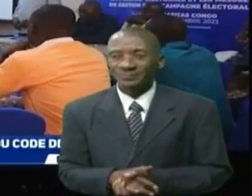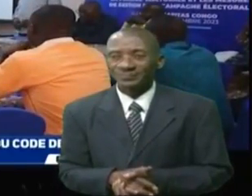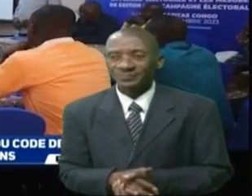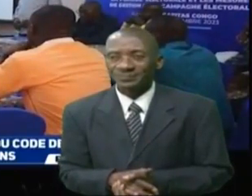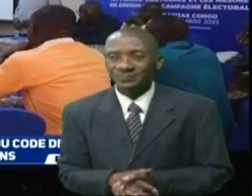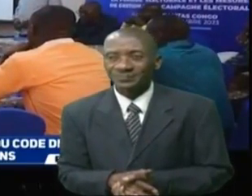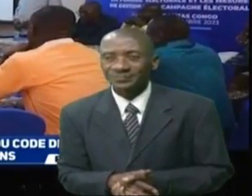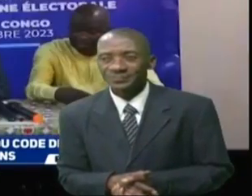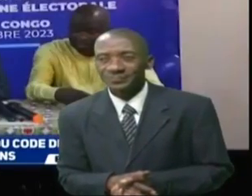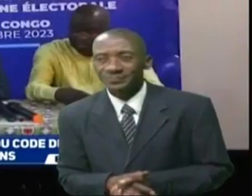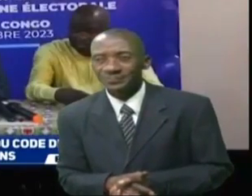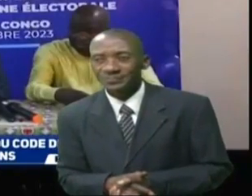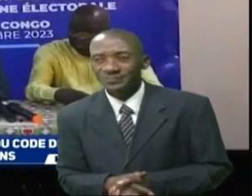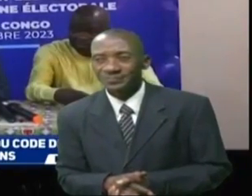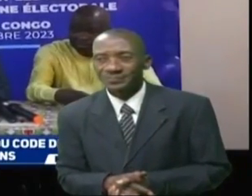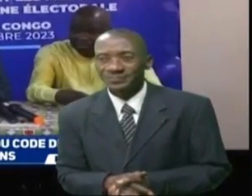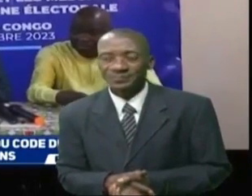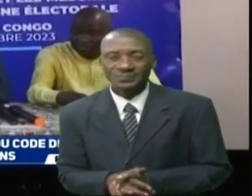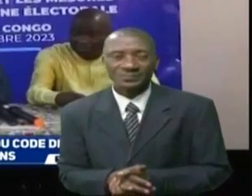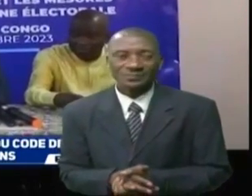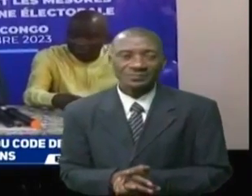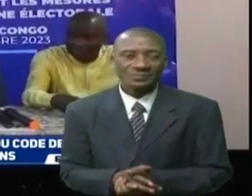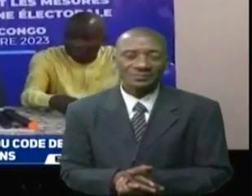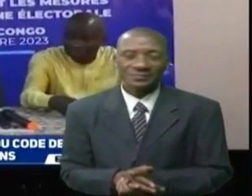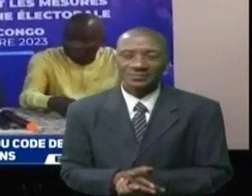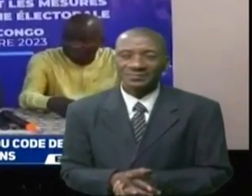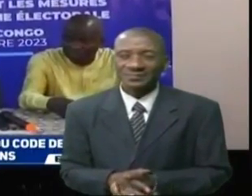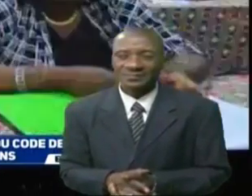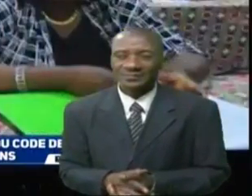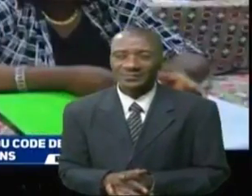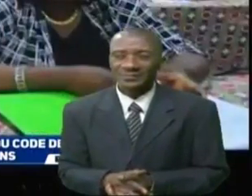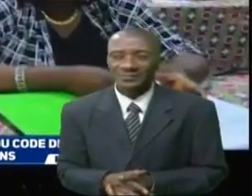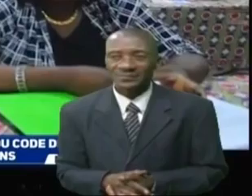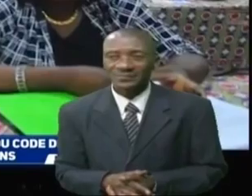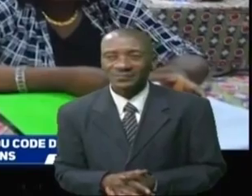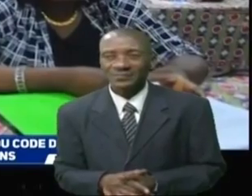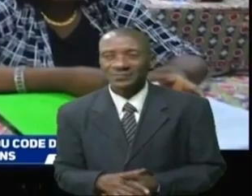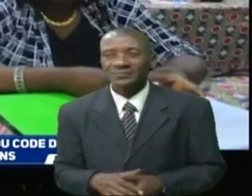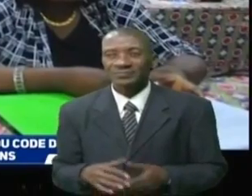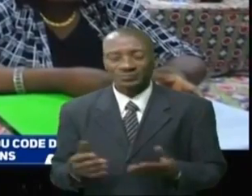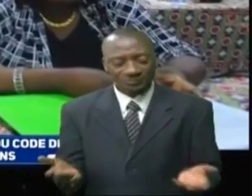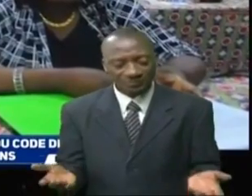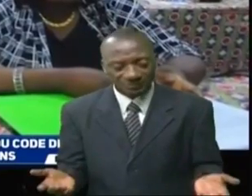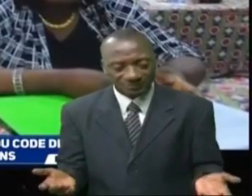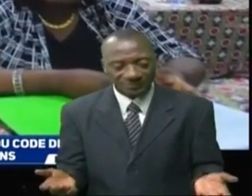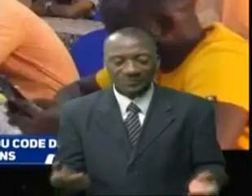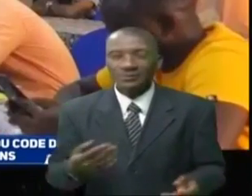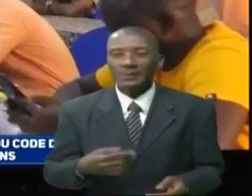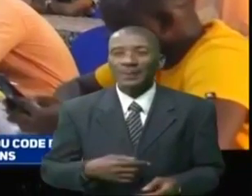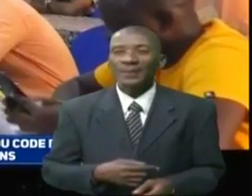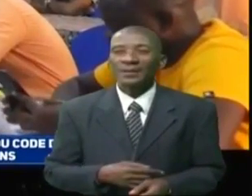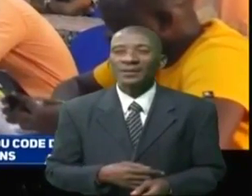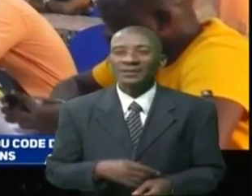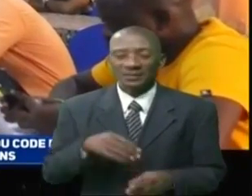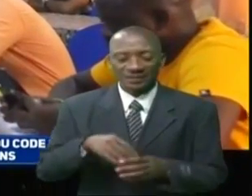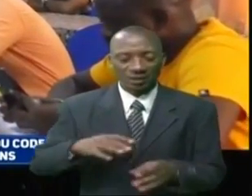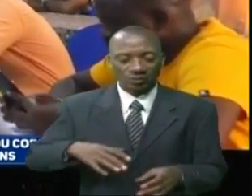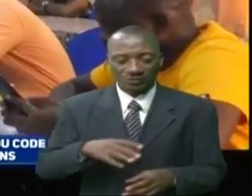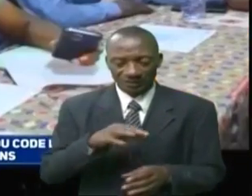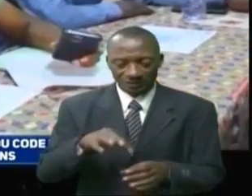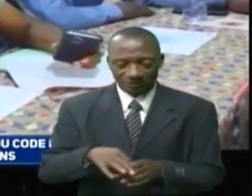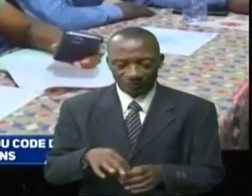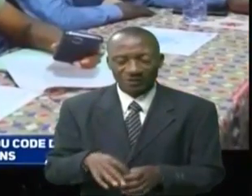les recommandations formulées au terme de cet atelier, les participants composés essentiellement des journalistes, des membres du